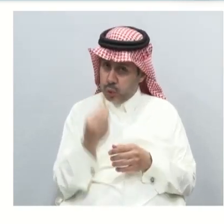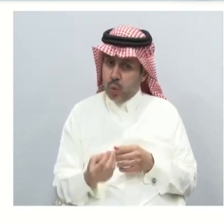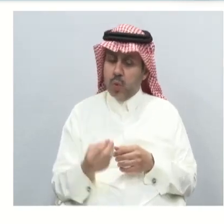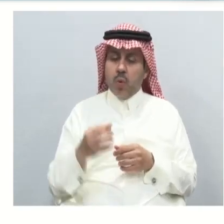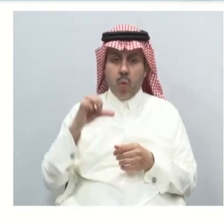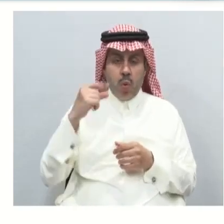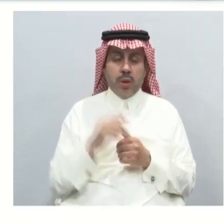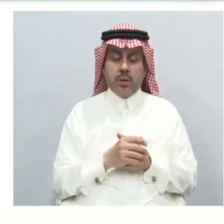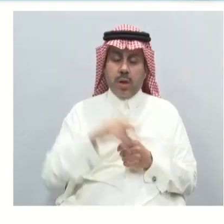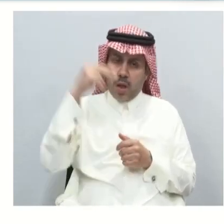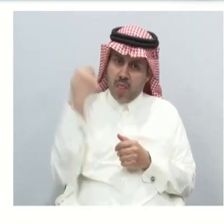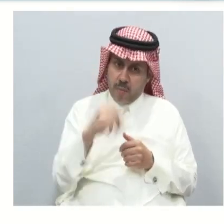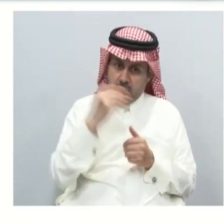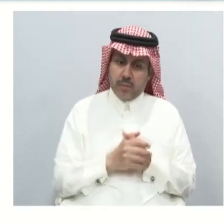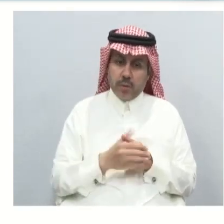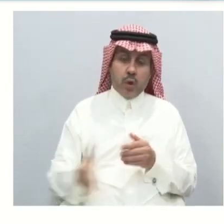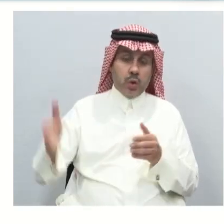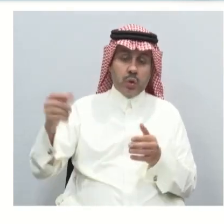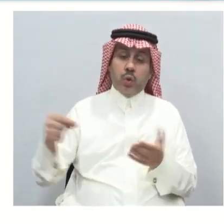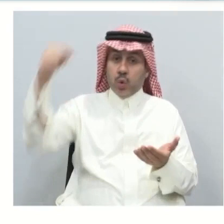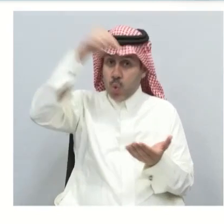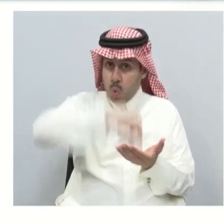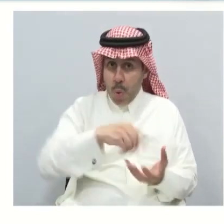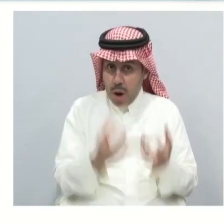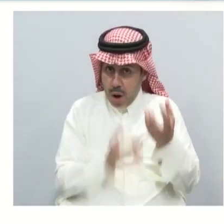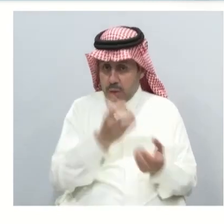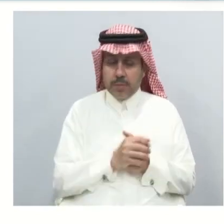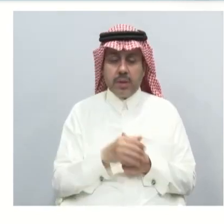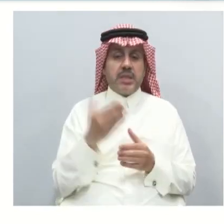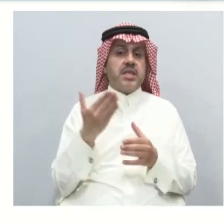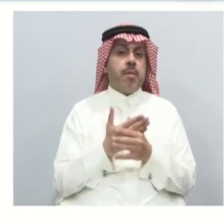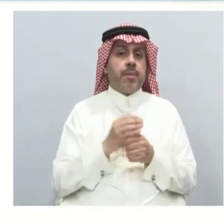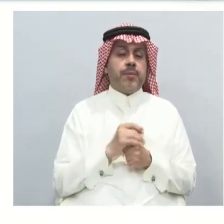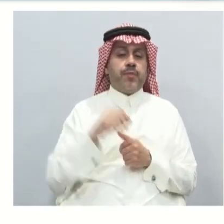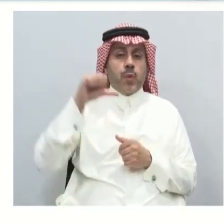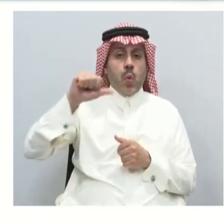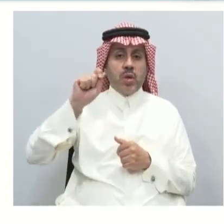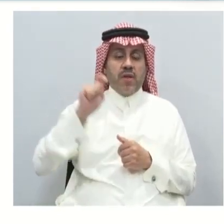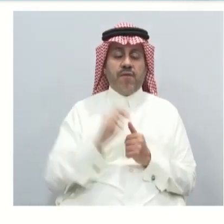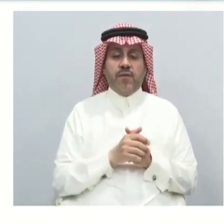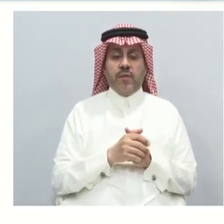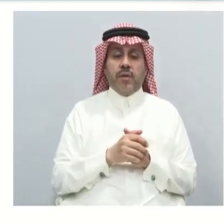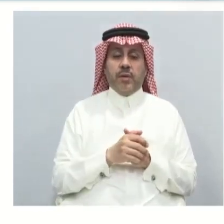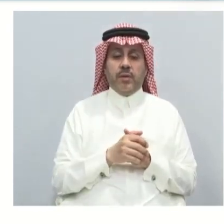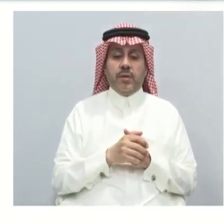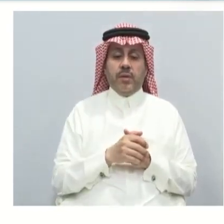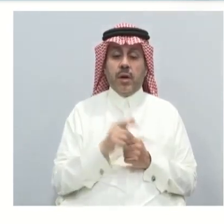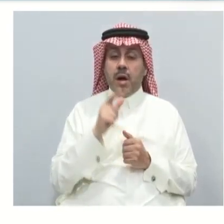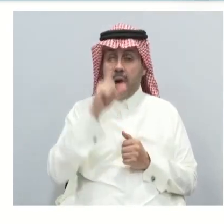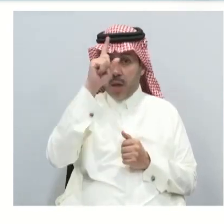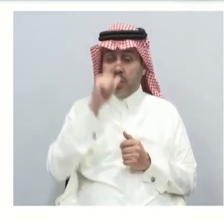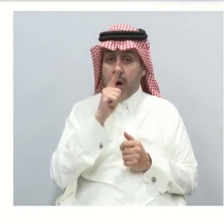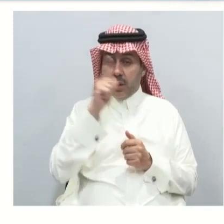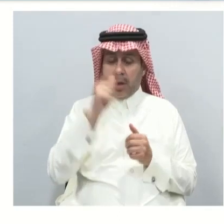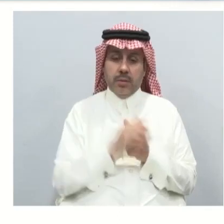ان يهدون الى الجحيم ما هو سبب هذا الوعيد ذكر وصف حالهم ما هو وصف حالهم قال الله جل